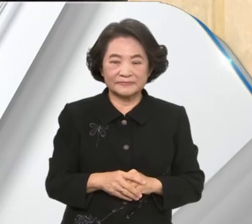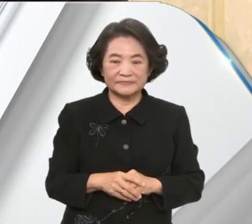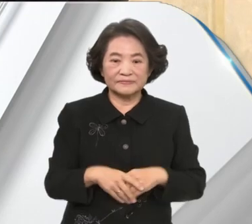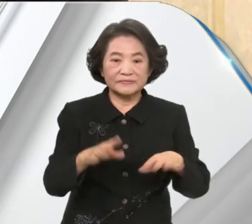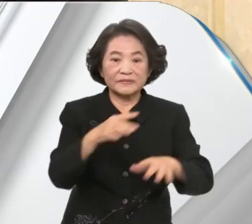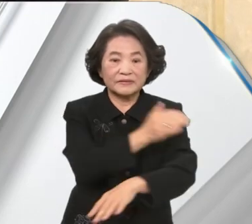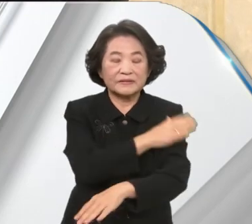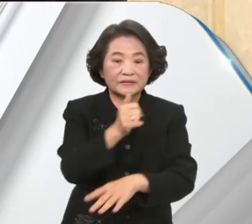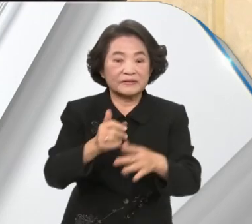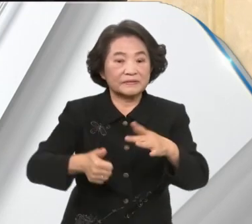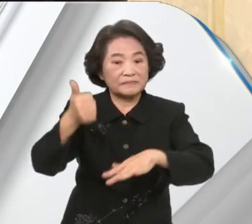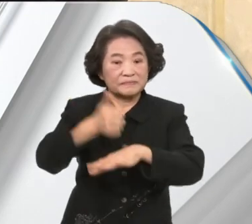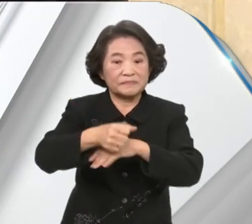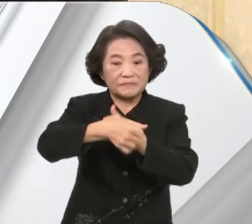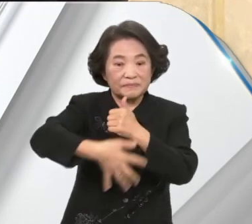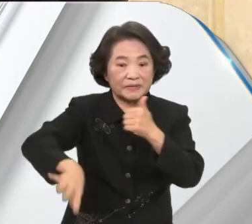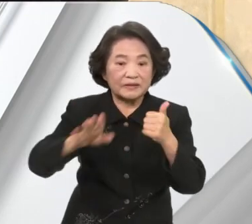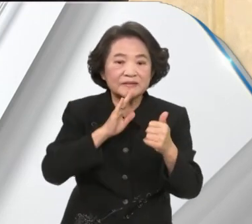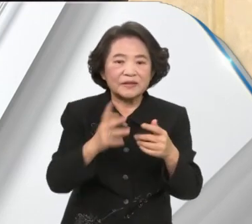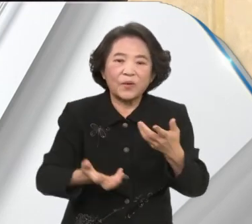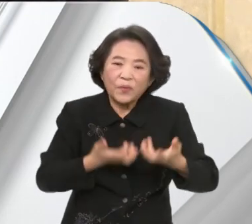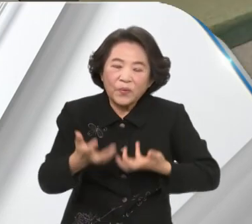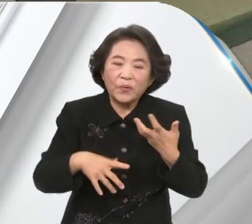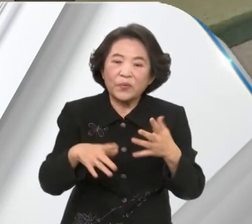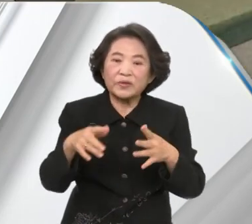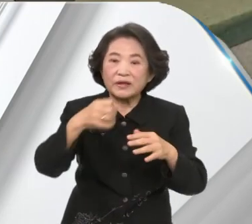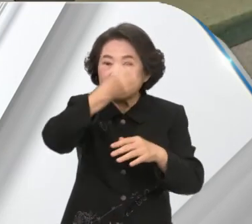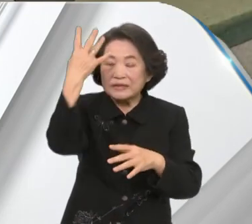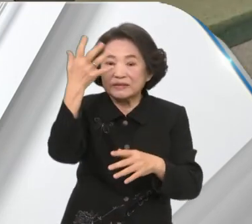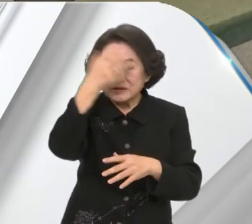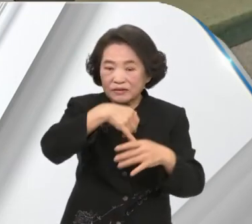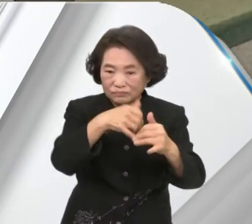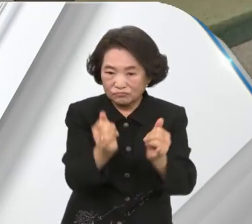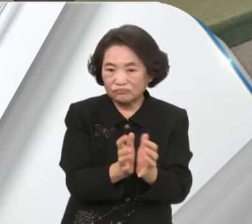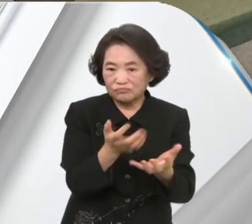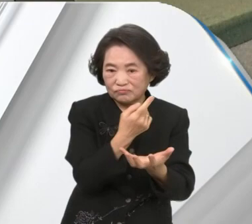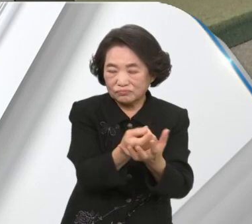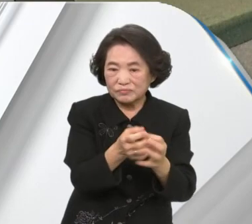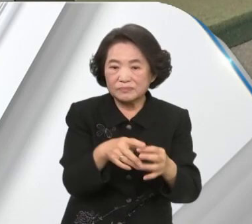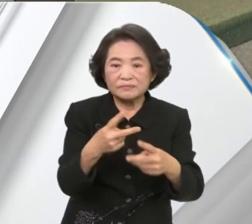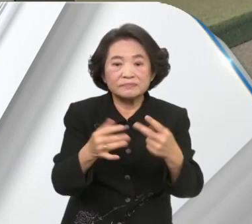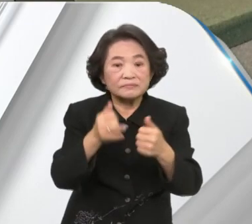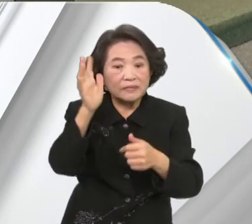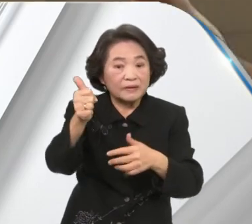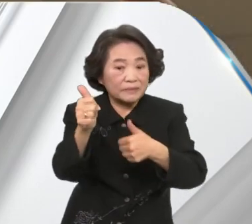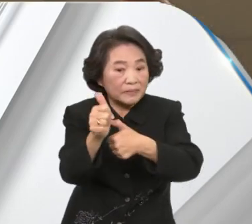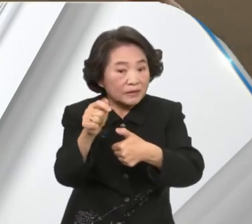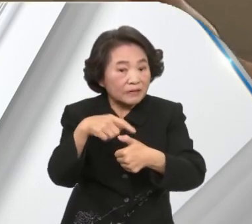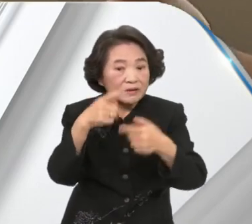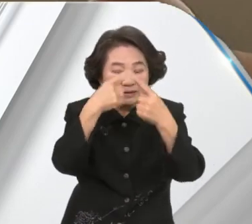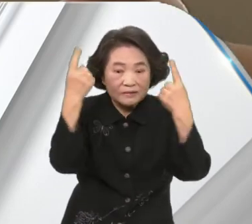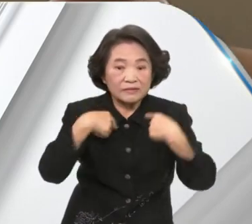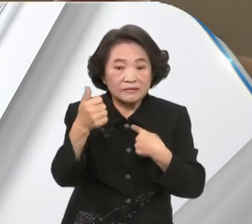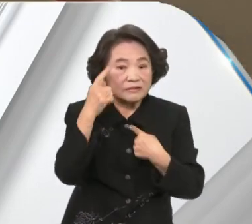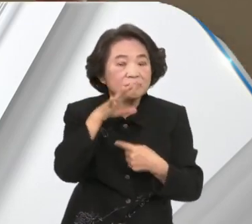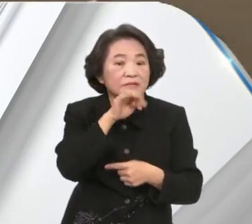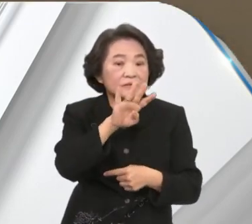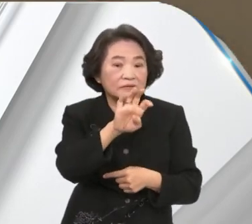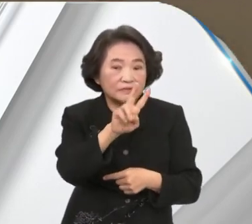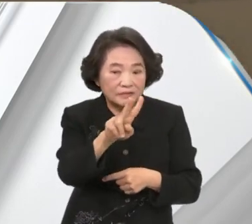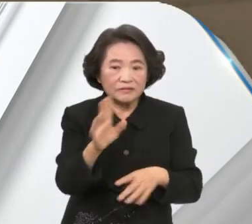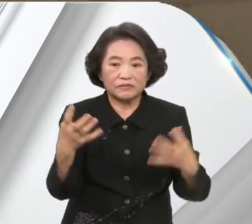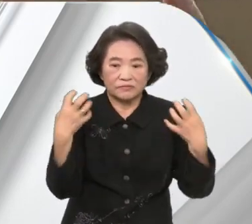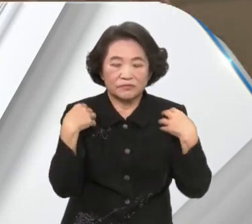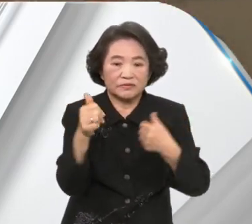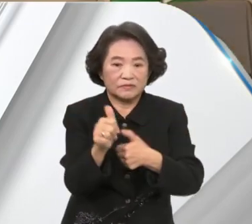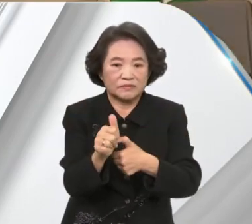曾经认识的两个团队主打文案辞退参议，合肥非政府副主委邱前梅张四十二岁的前民进党客家副主任朱光杰